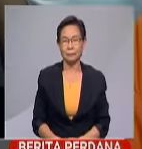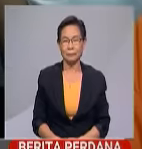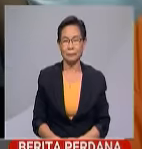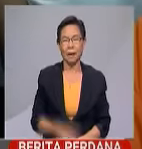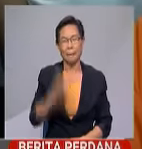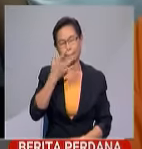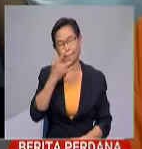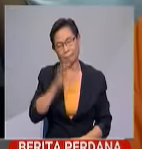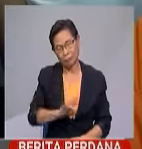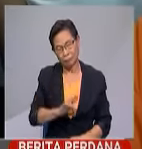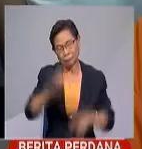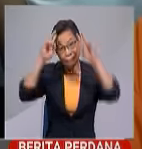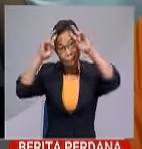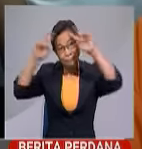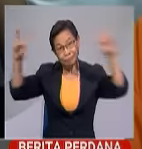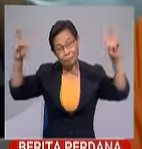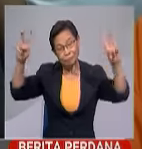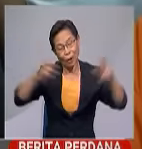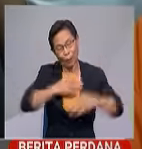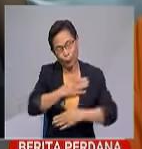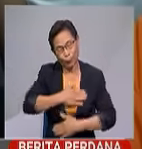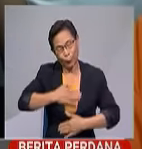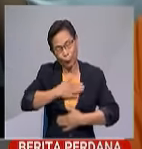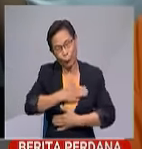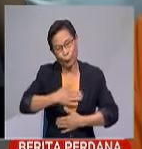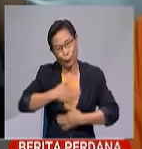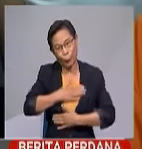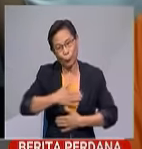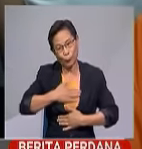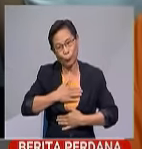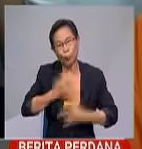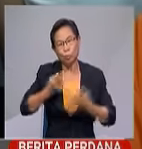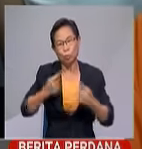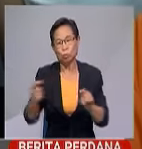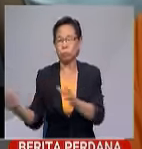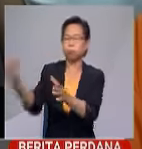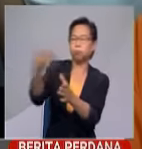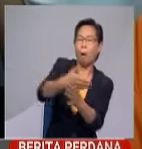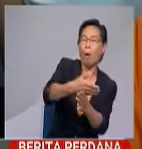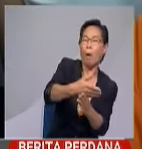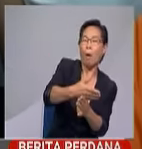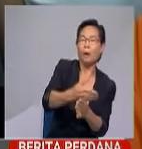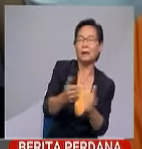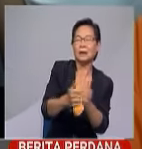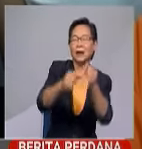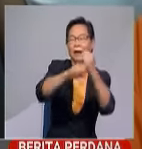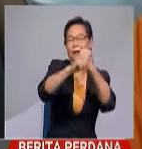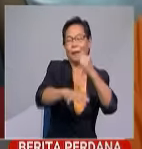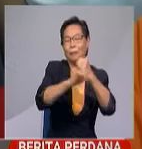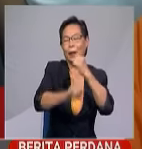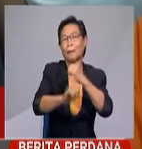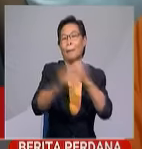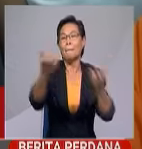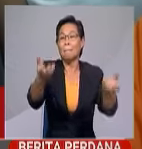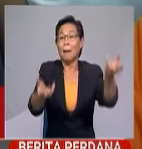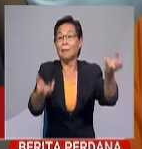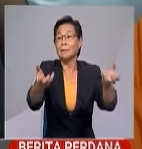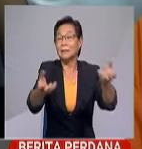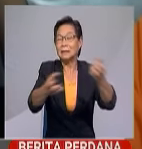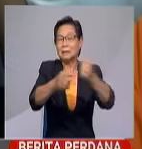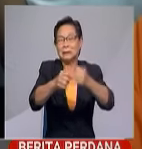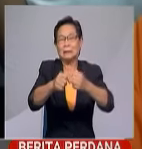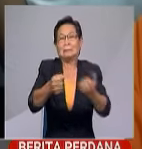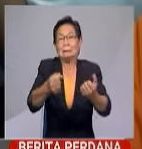Malangnya, keharmonian yang dikecapi cuba diganggu-gugat dengan kempen BN yang bersifat